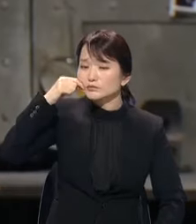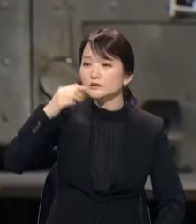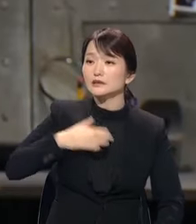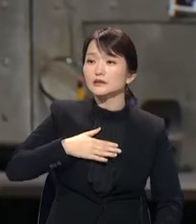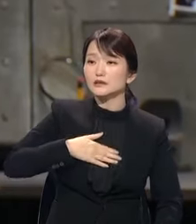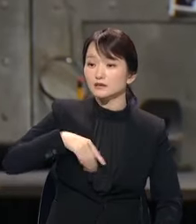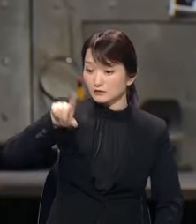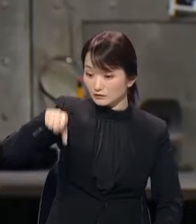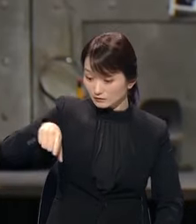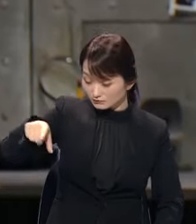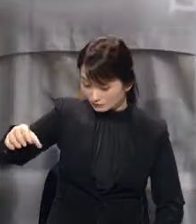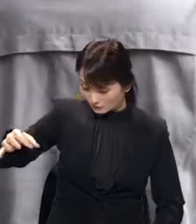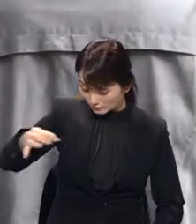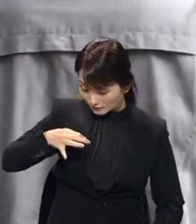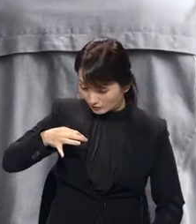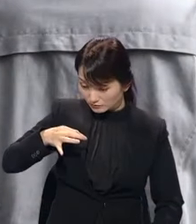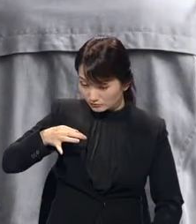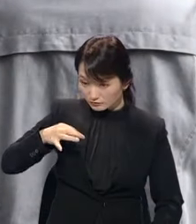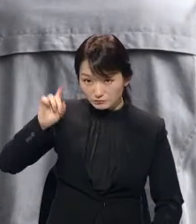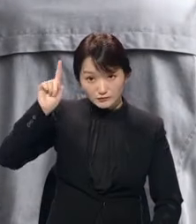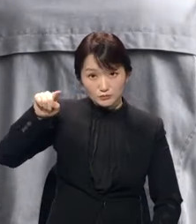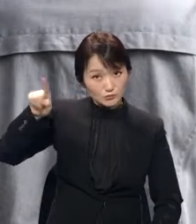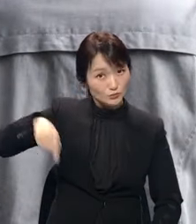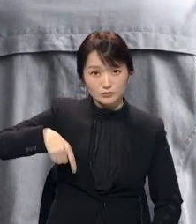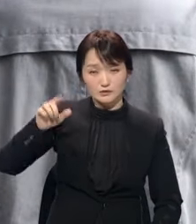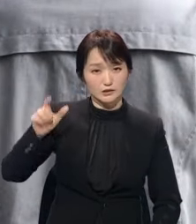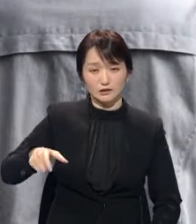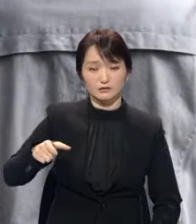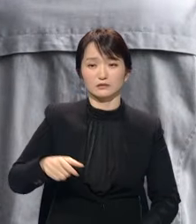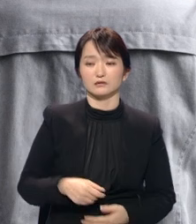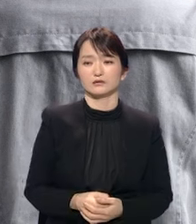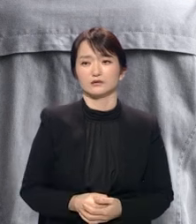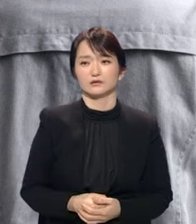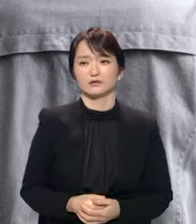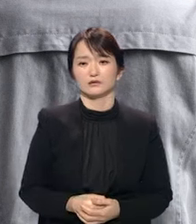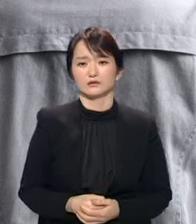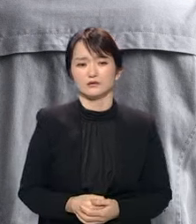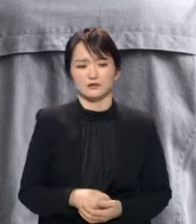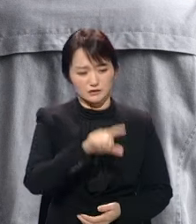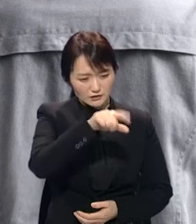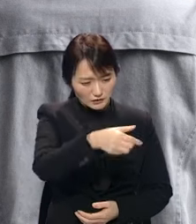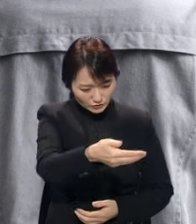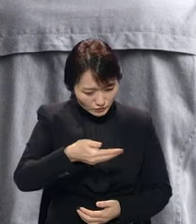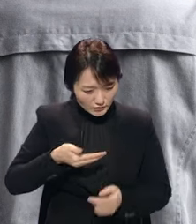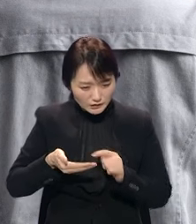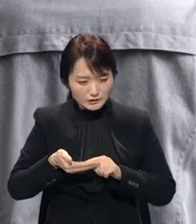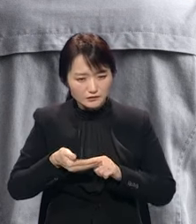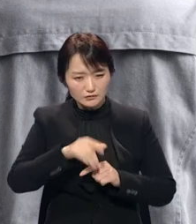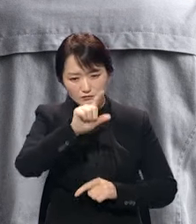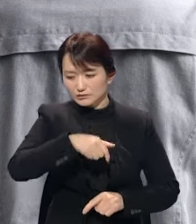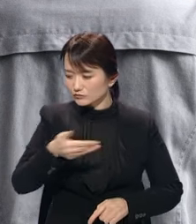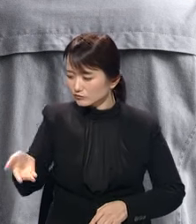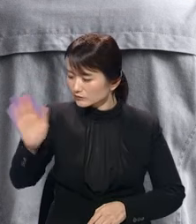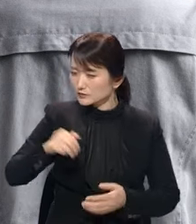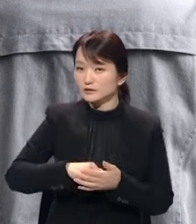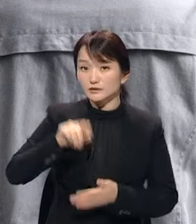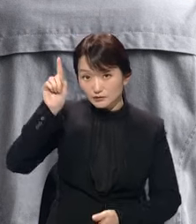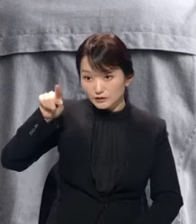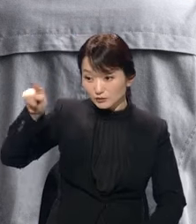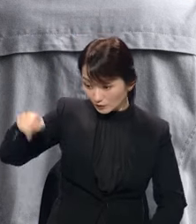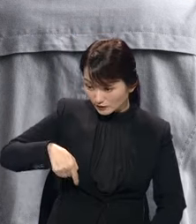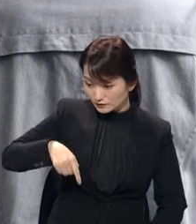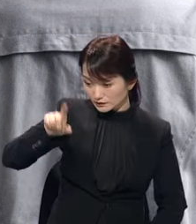난 내일부터 안 올 거야? 이런 식으로 나왔다라는 거예요. 아 그래도 주셔야 된다 하니까 끝내 안 주고 오늘 내일도 올 거니까 내일 와서